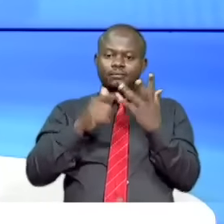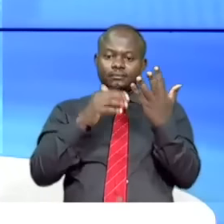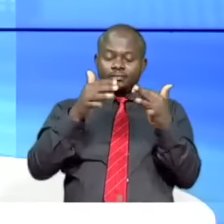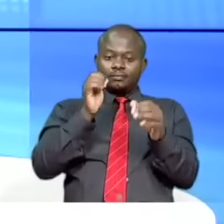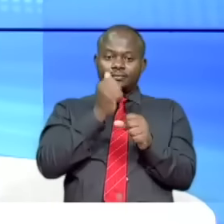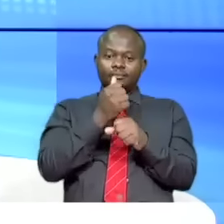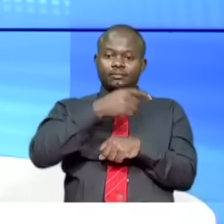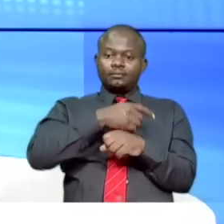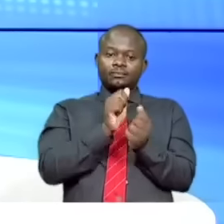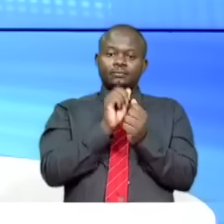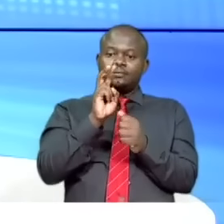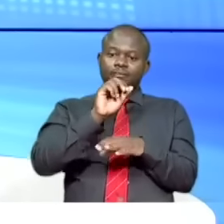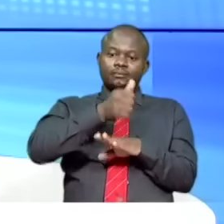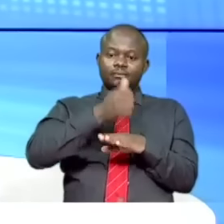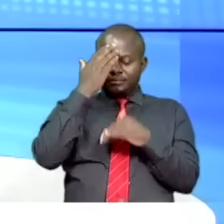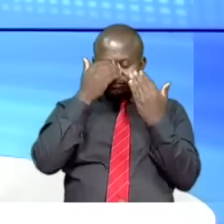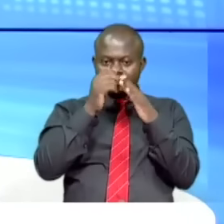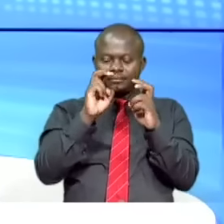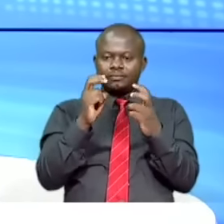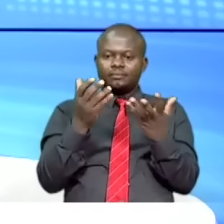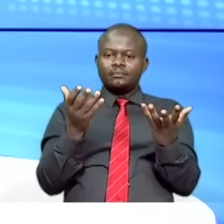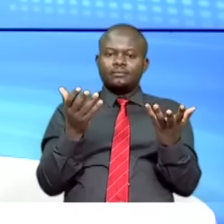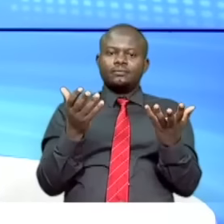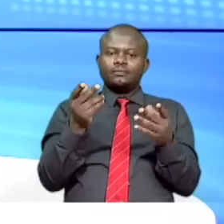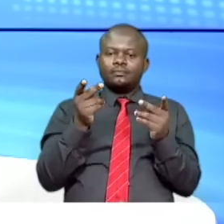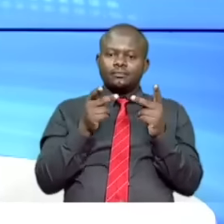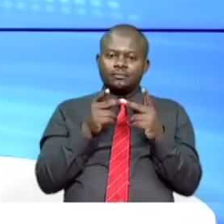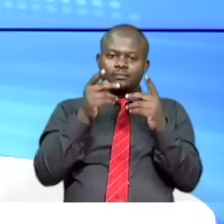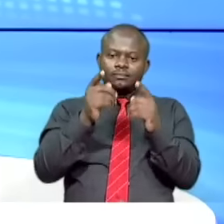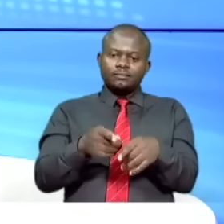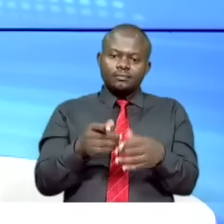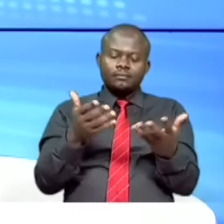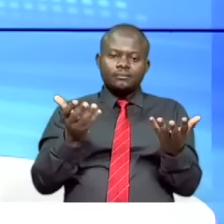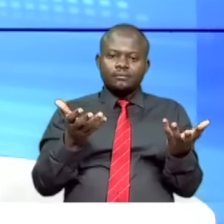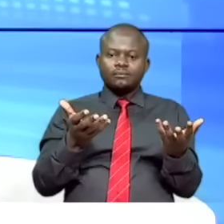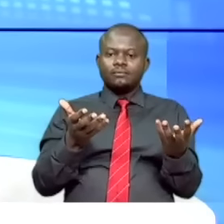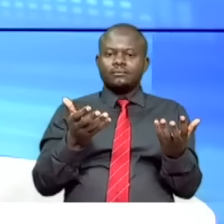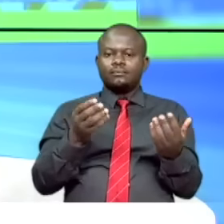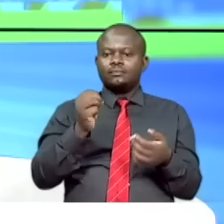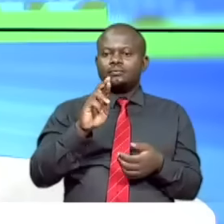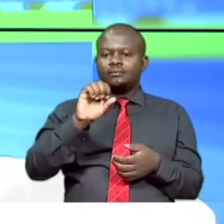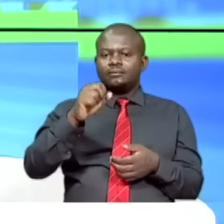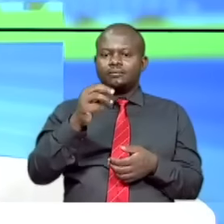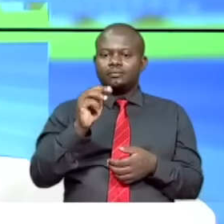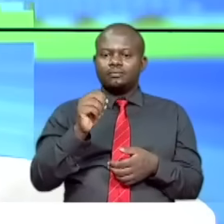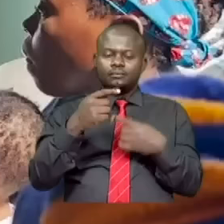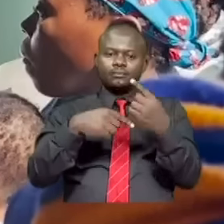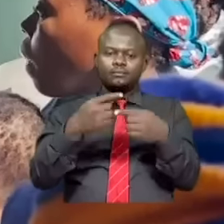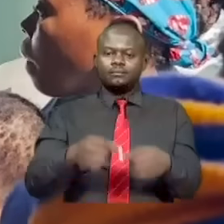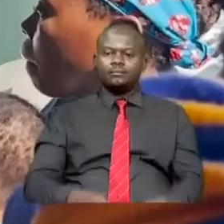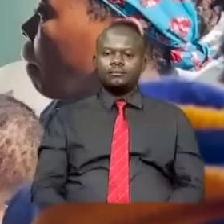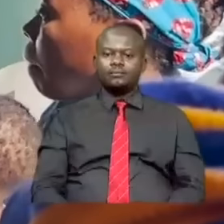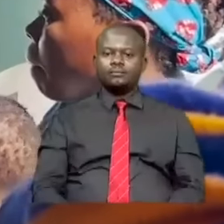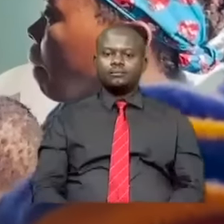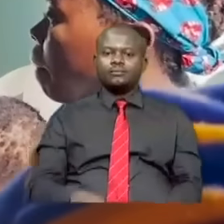hari iminsi 12 bari bihaye kugira ngo babe hari aho bageze. Se bageze ku ki? Mugenzi wacu Barushimana arakomeza.